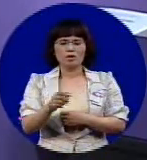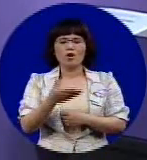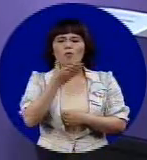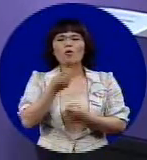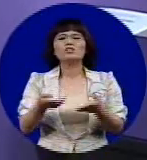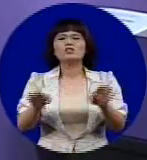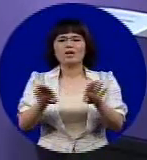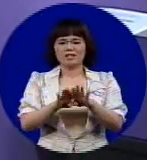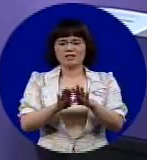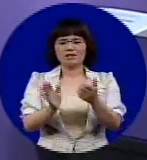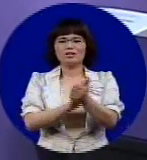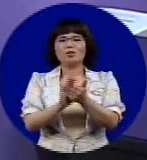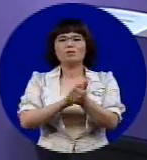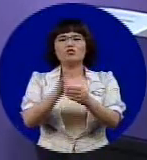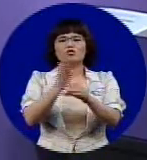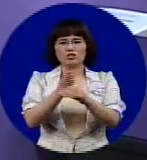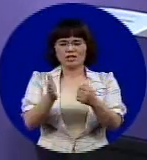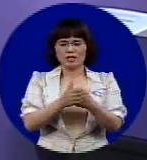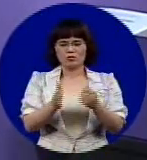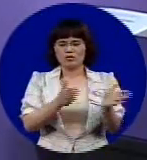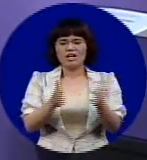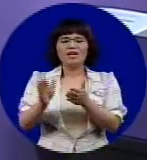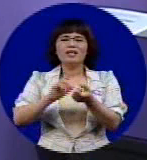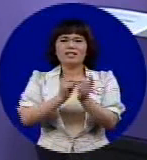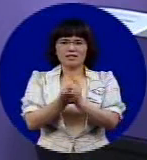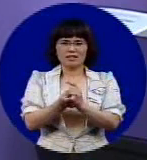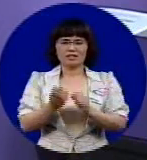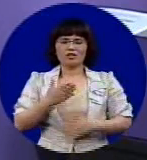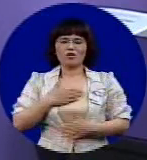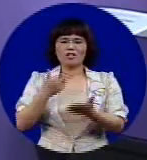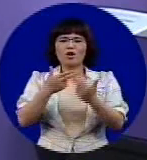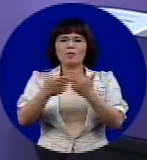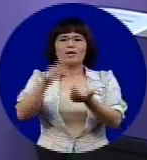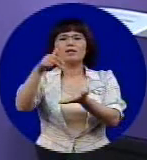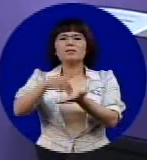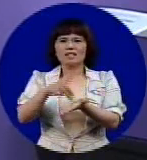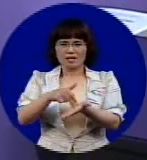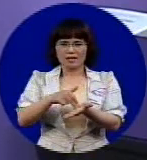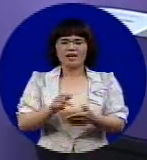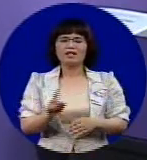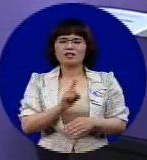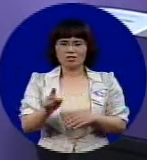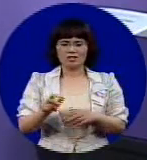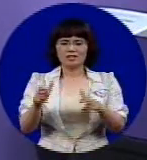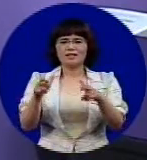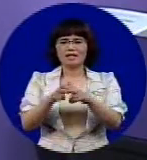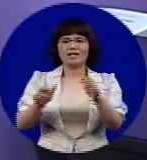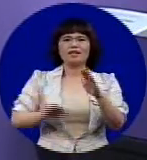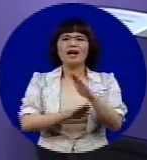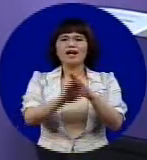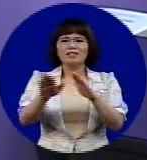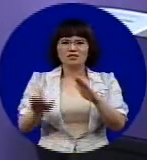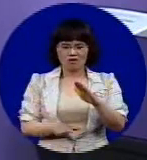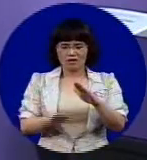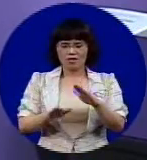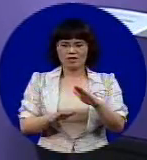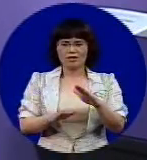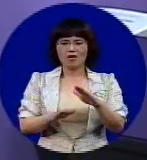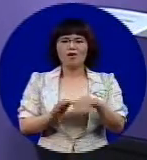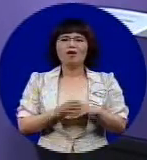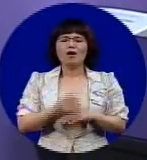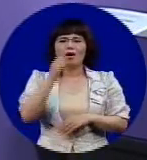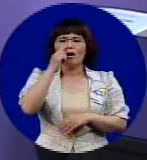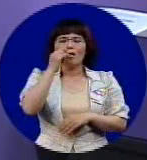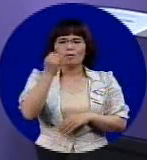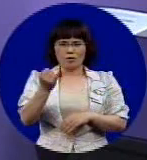왜냐하면 복지관에서 많이 서비스를 하고 있기 때문에 대신 저희는 그런 곳에서 장애 가정에서